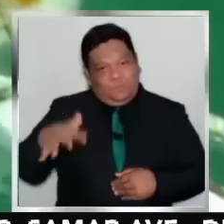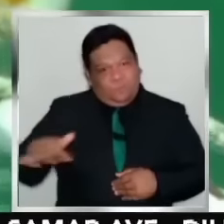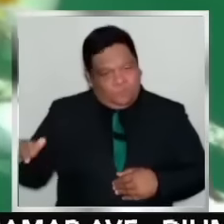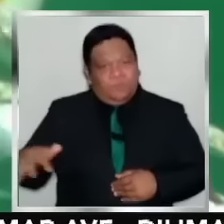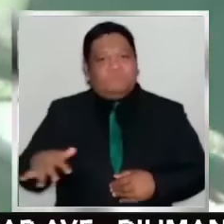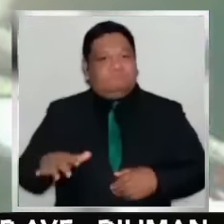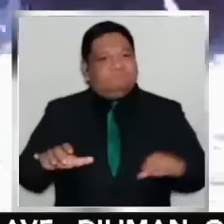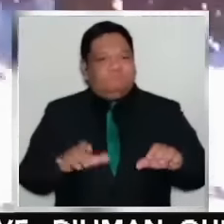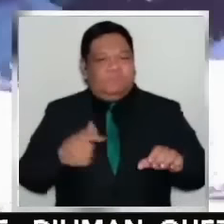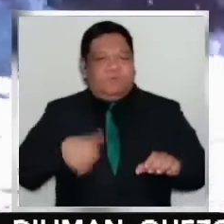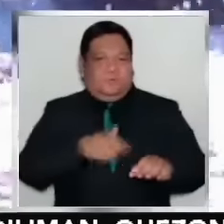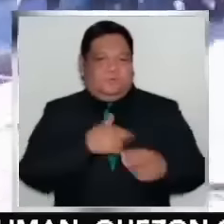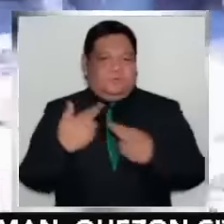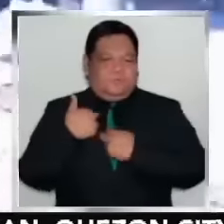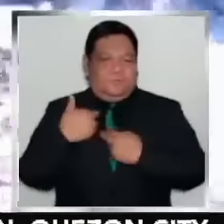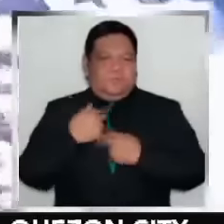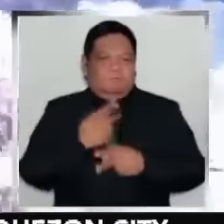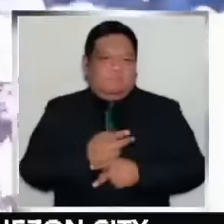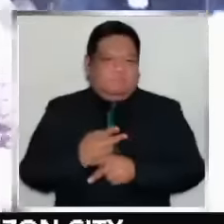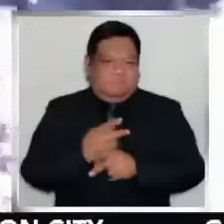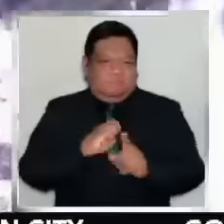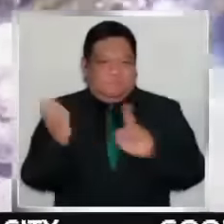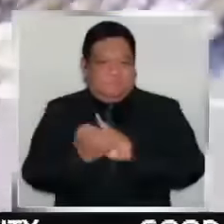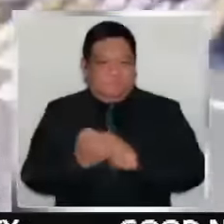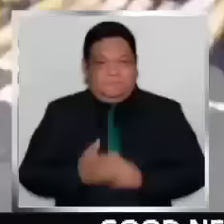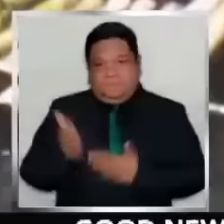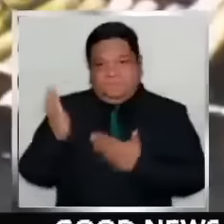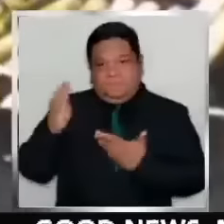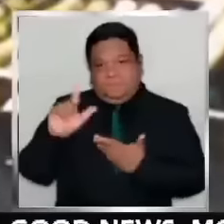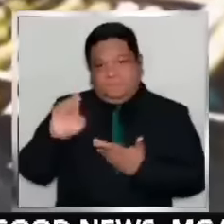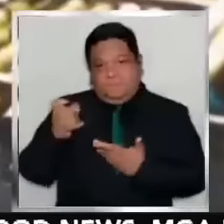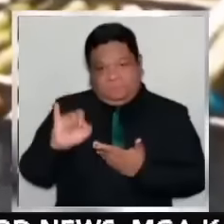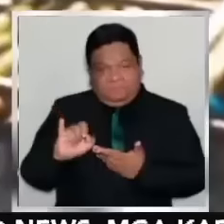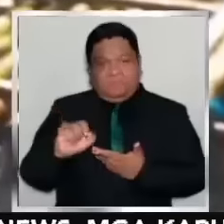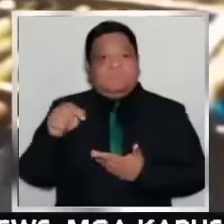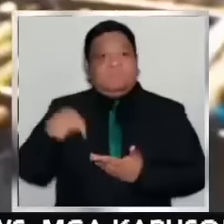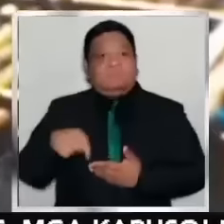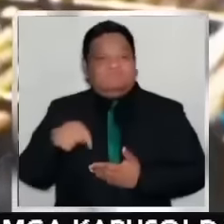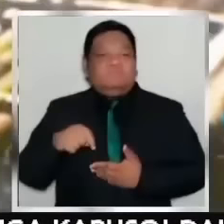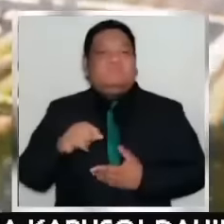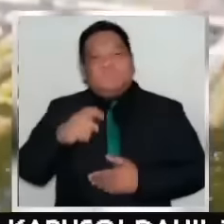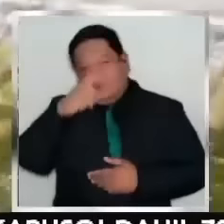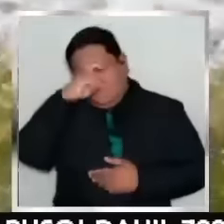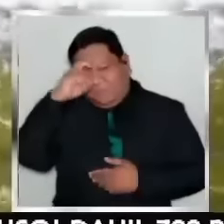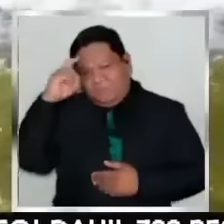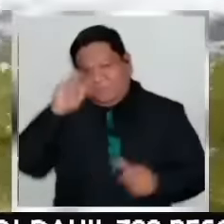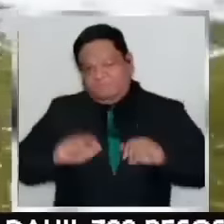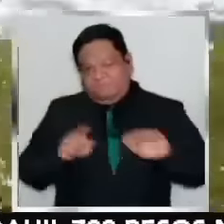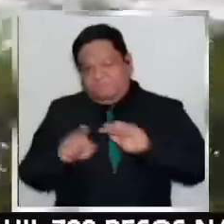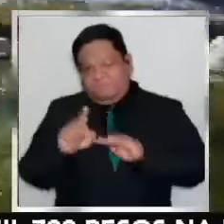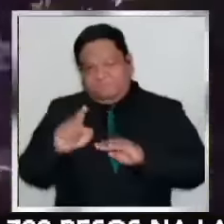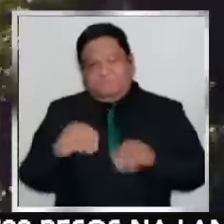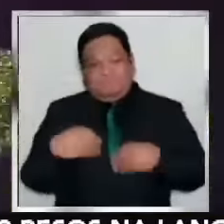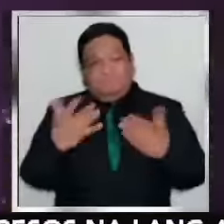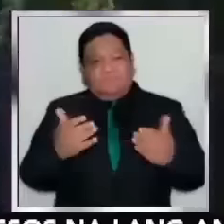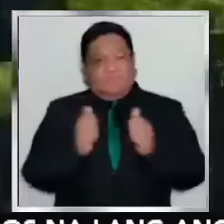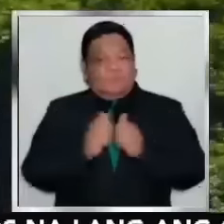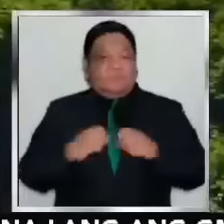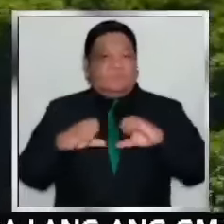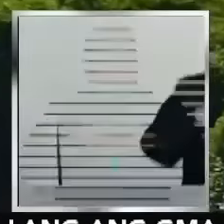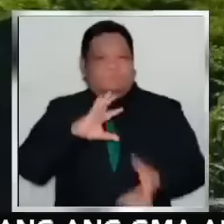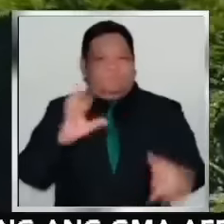ang kalikasan. Ako po si Lexi Gonzalez. At ito ang aking Summer Sparkle Adventure, hatid sa inyo ng GMA Integrated News.